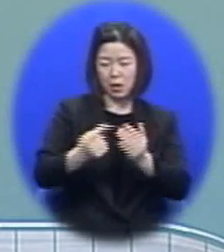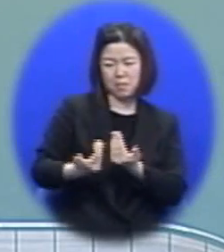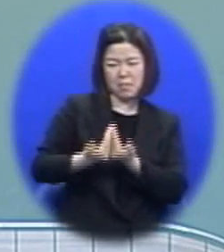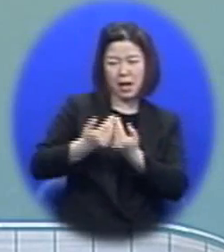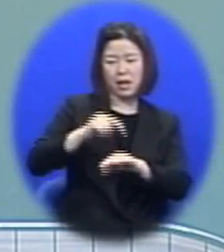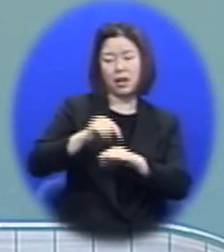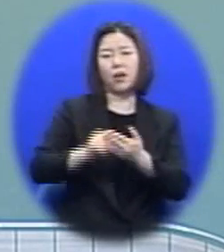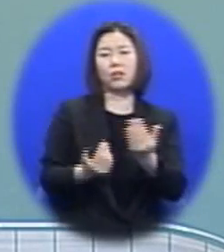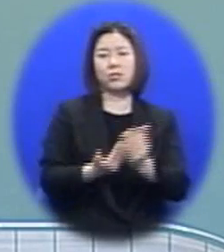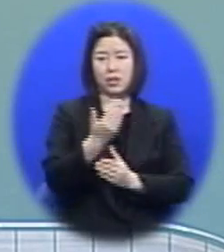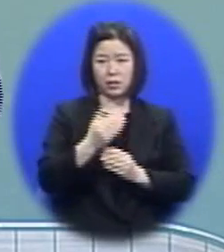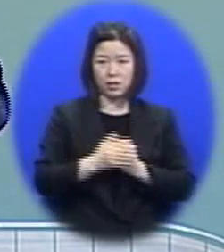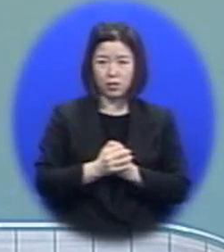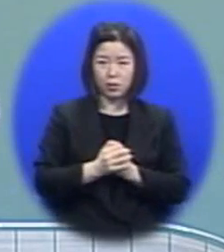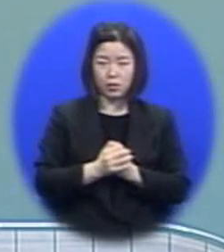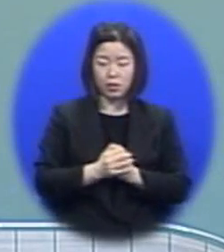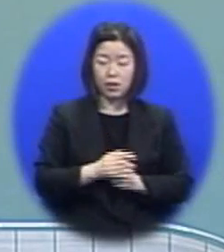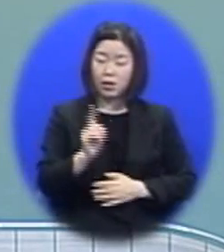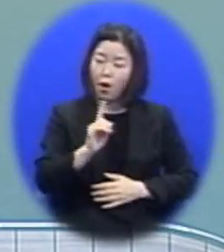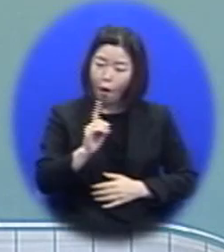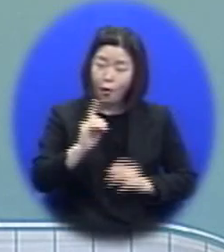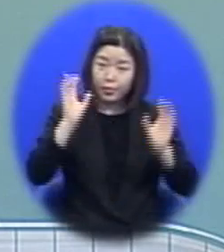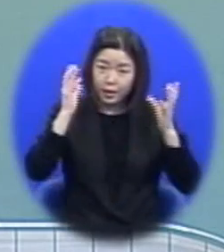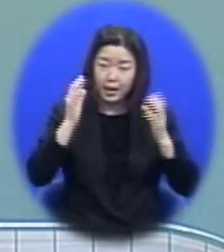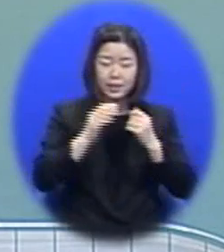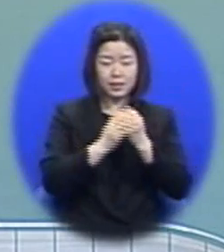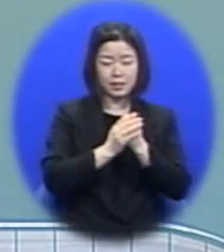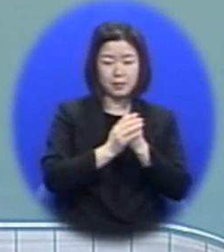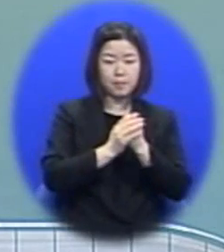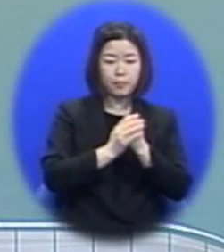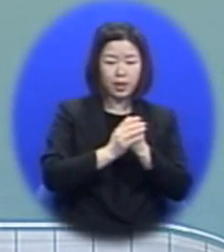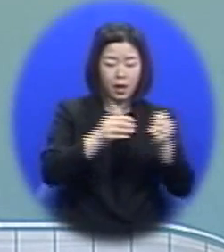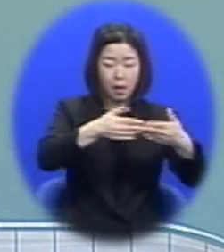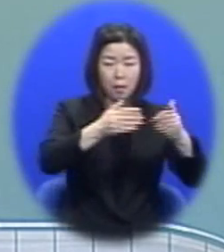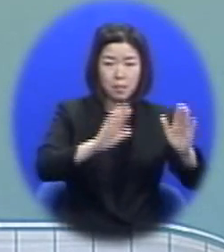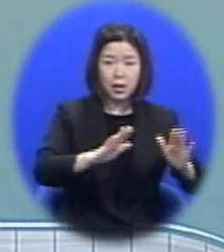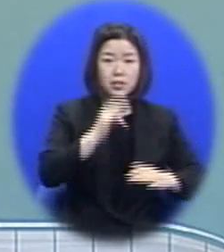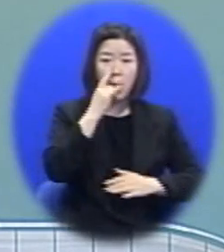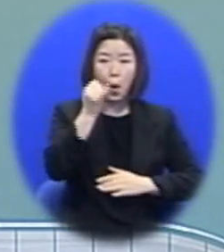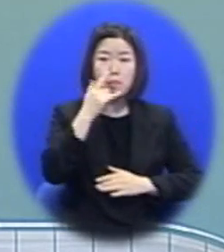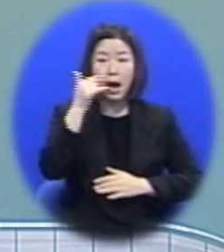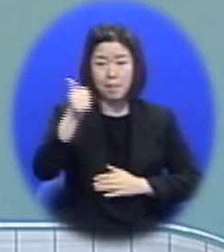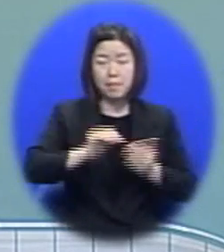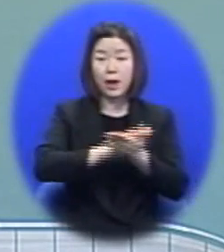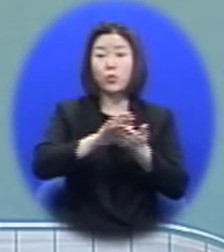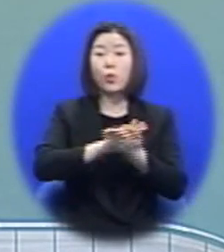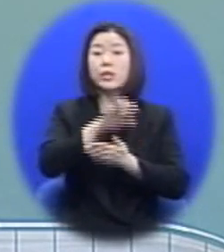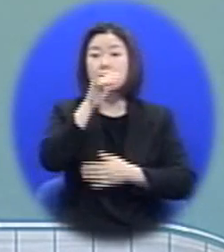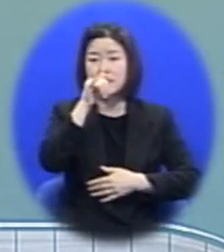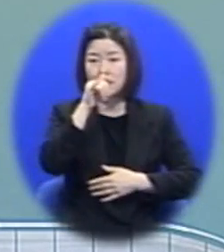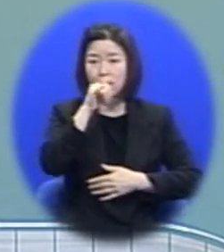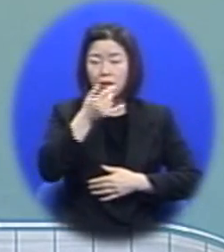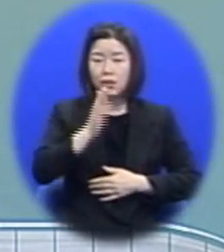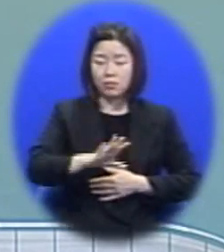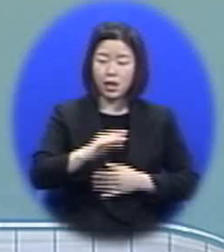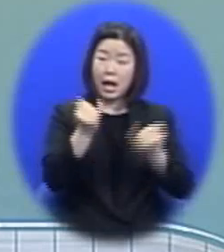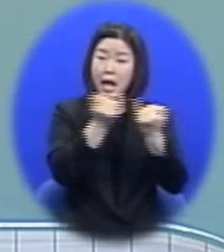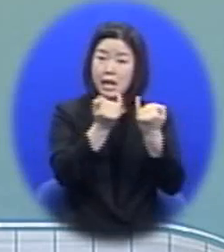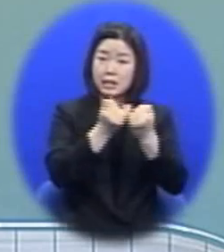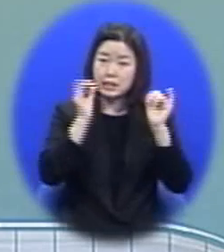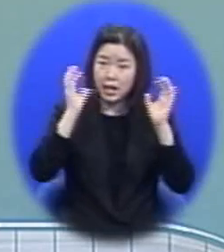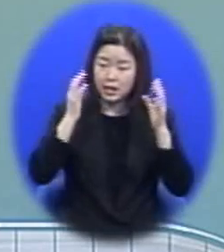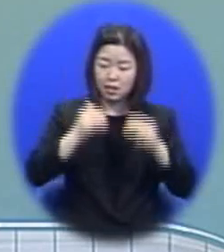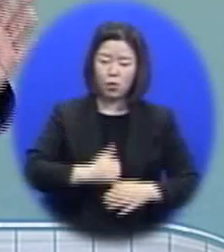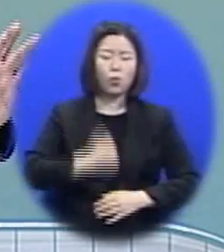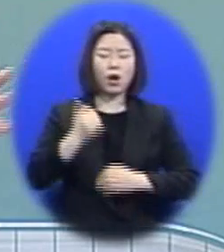거실에서 엄마 아빠 놀이를 했어요 여자아이가 아주 화를 내면서 이야기를 했습니다